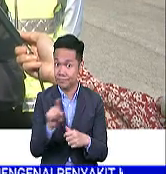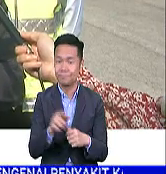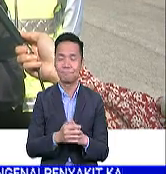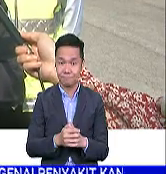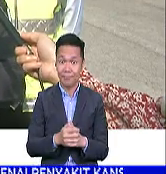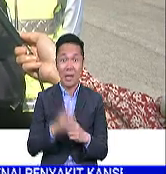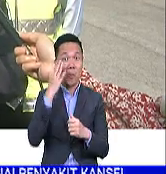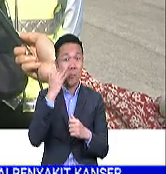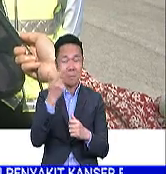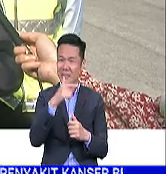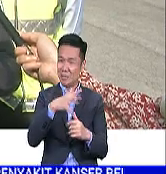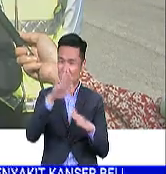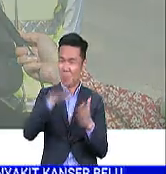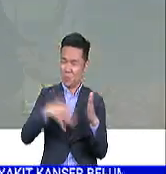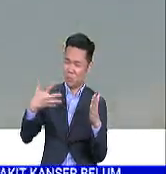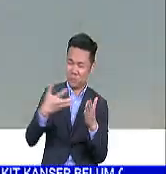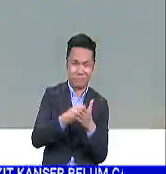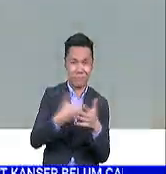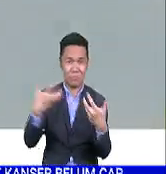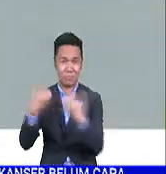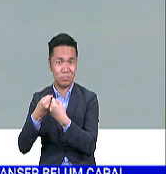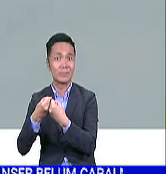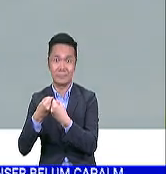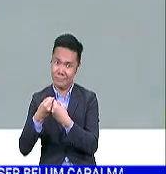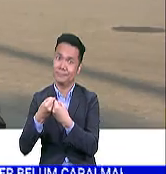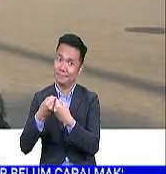nak mengurangkan kadar kemalangan jalan raya.